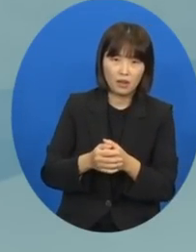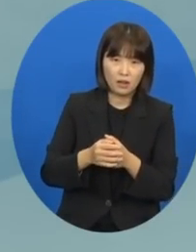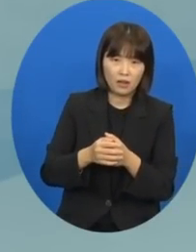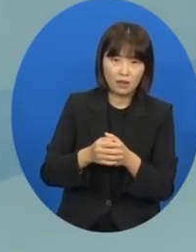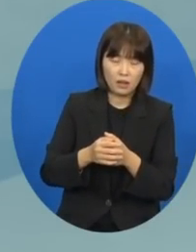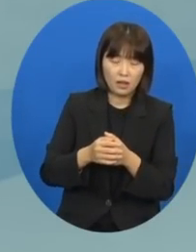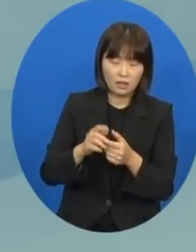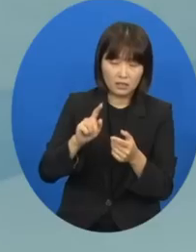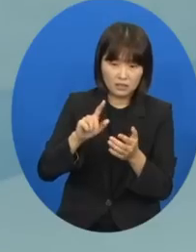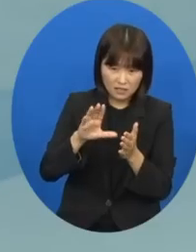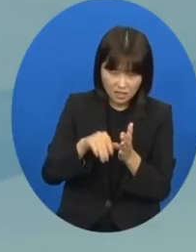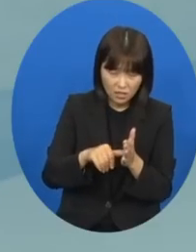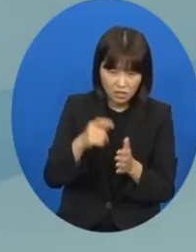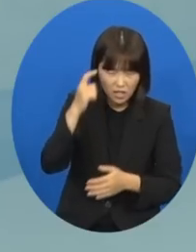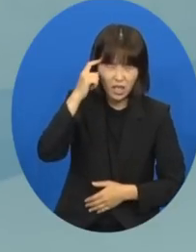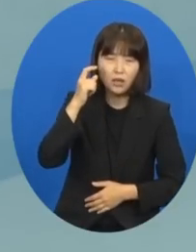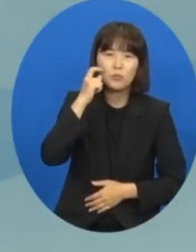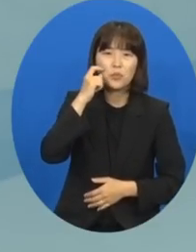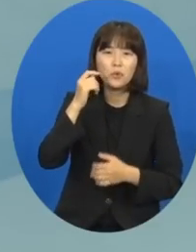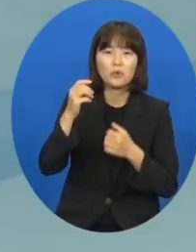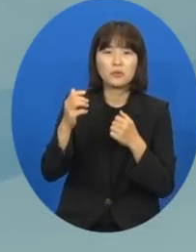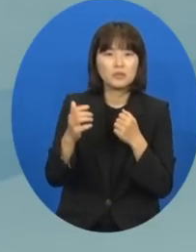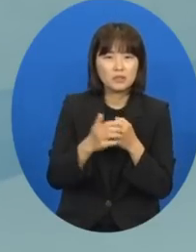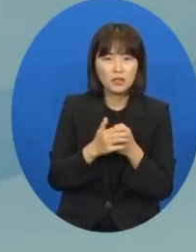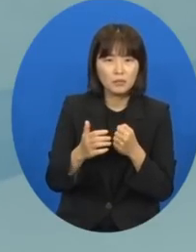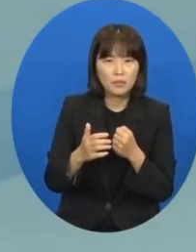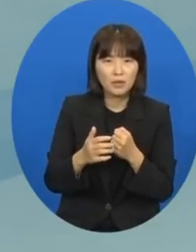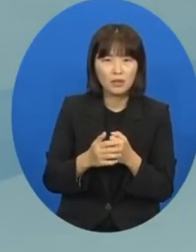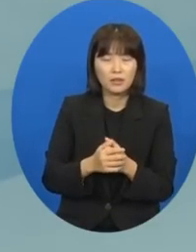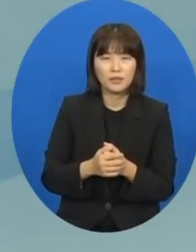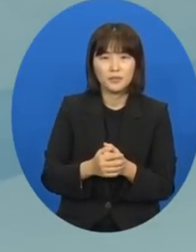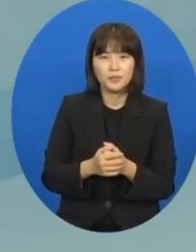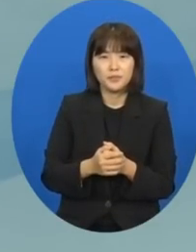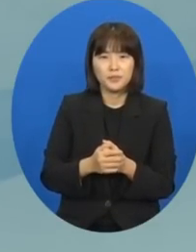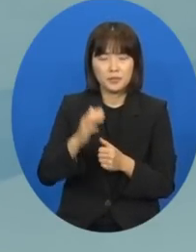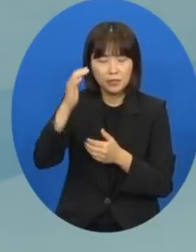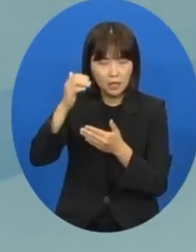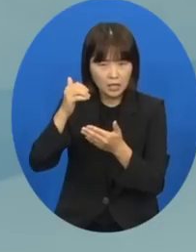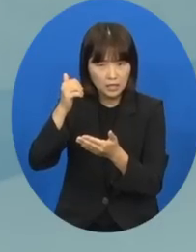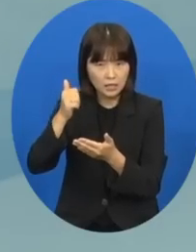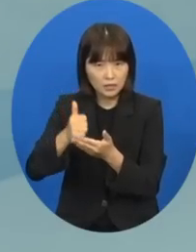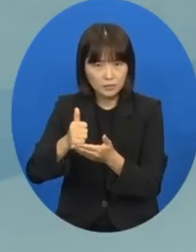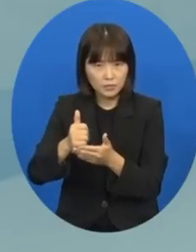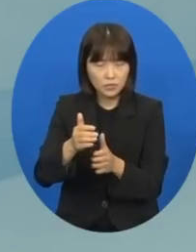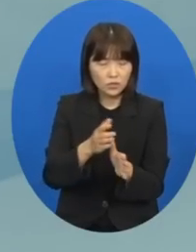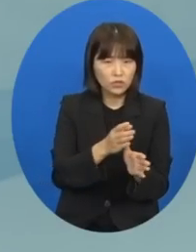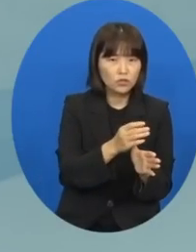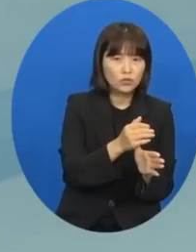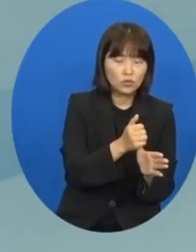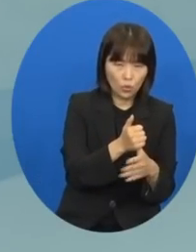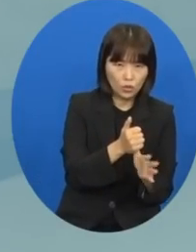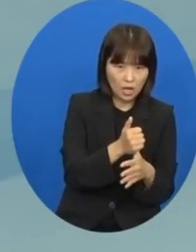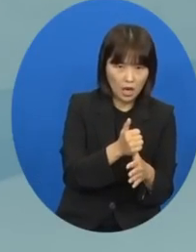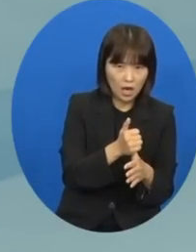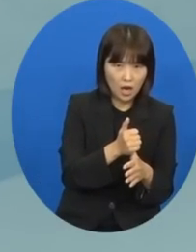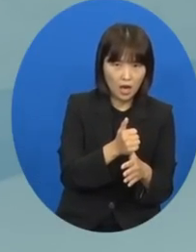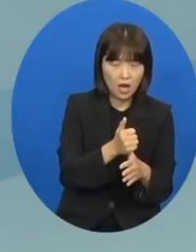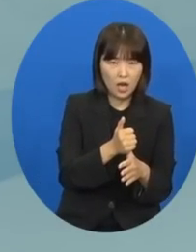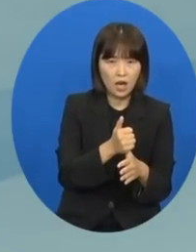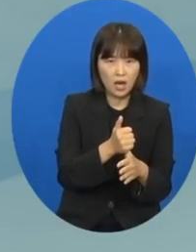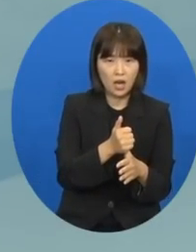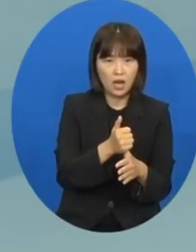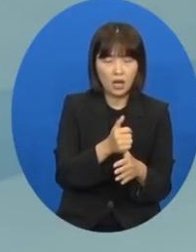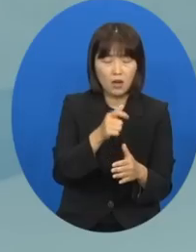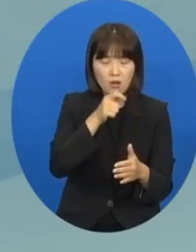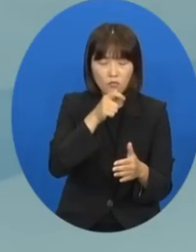그의 목숨을 거의 그냥 물에 빠뜨려서 죽일 뻔하다가 물고기를 통해서 3일 밤낮을 거기